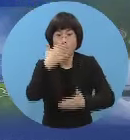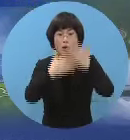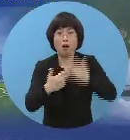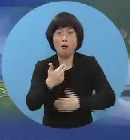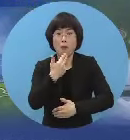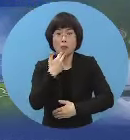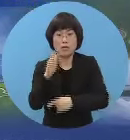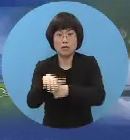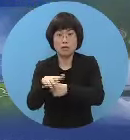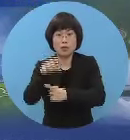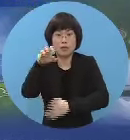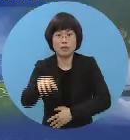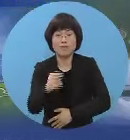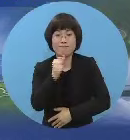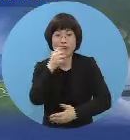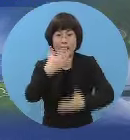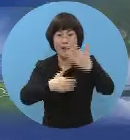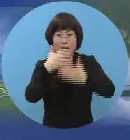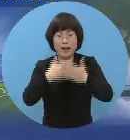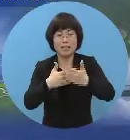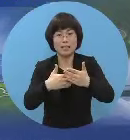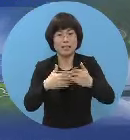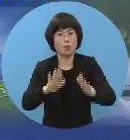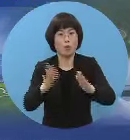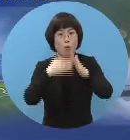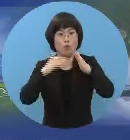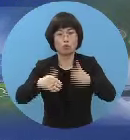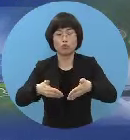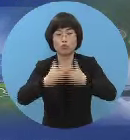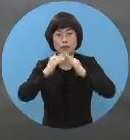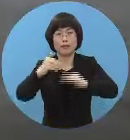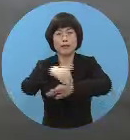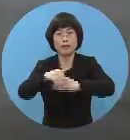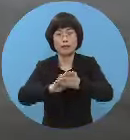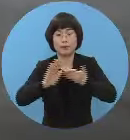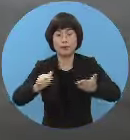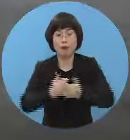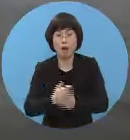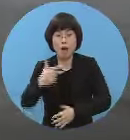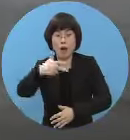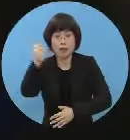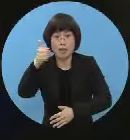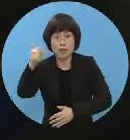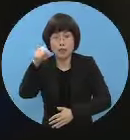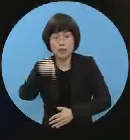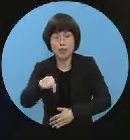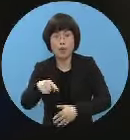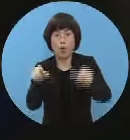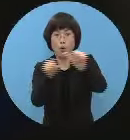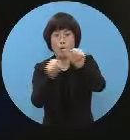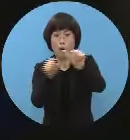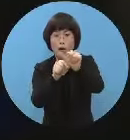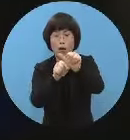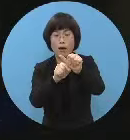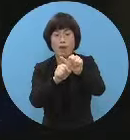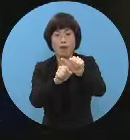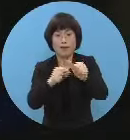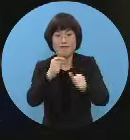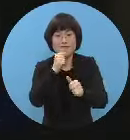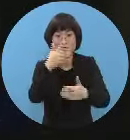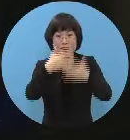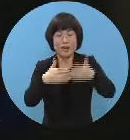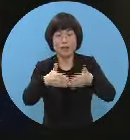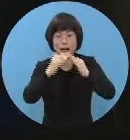영화관이 없는 농어촌 지역에 작은 영화관이 본격 운영됩니다. 장흥의 정남진 작은 영화관이 5월 개관할